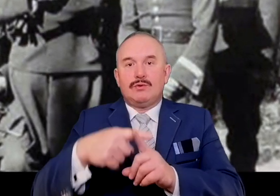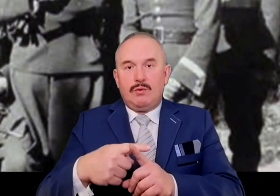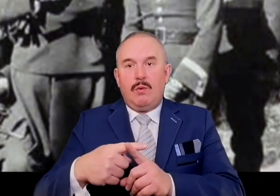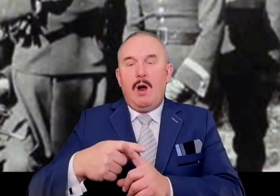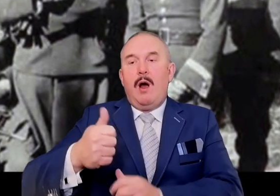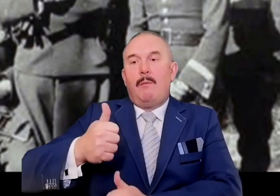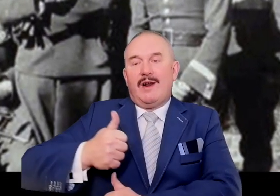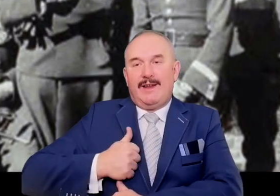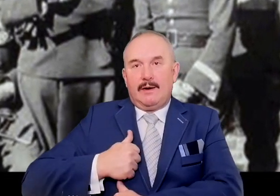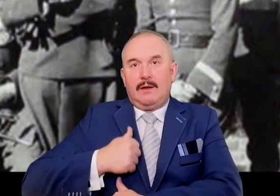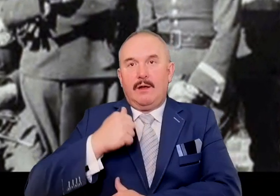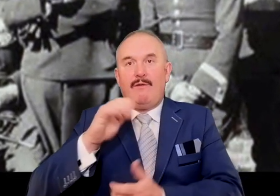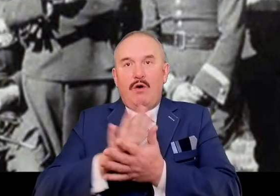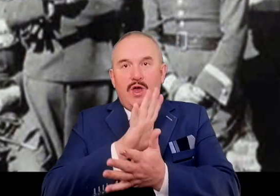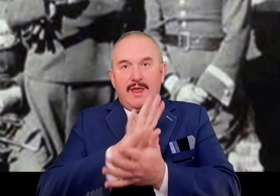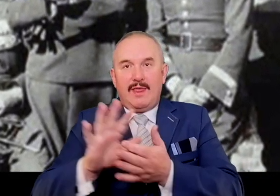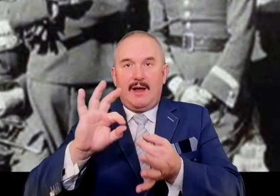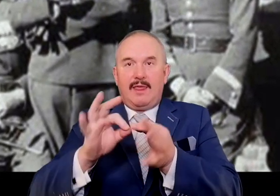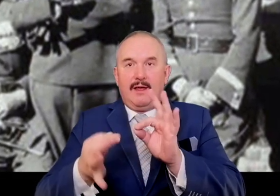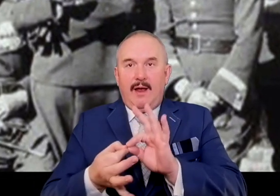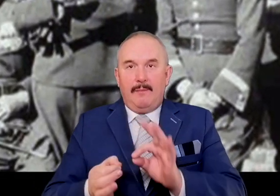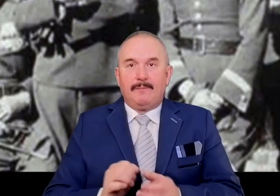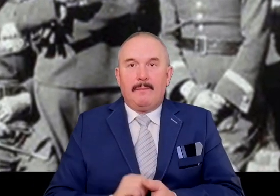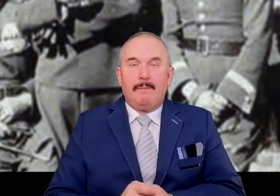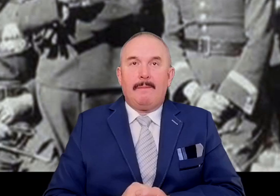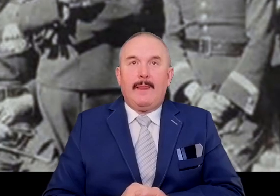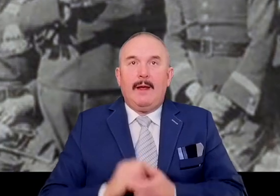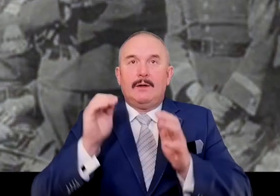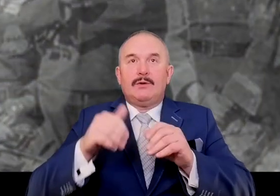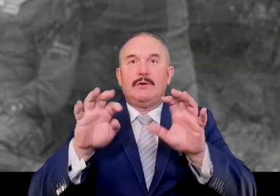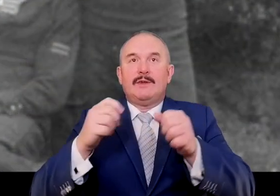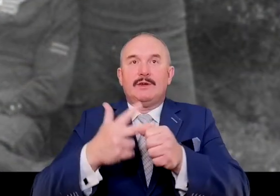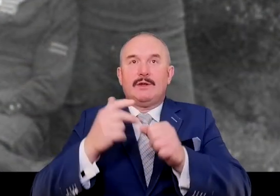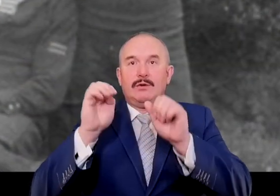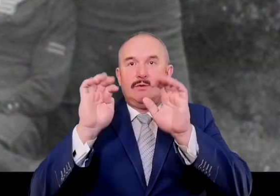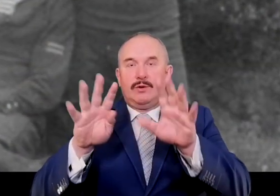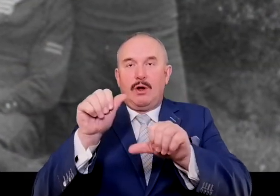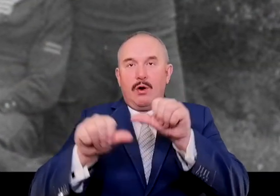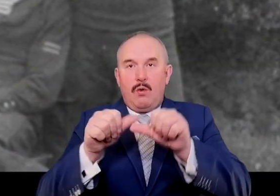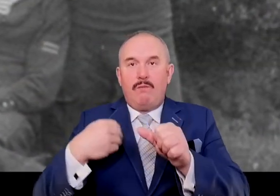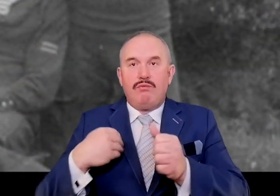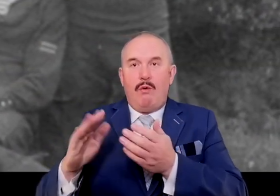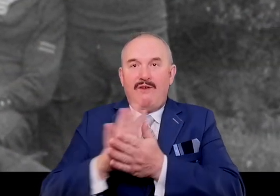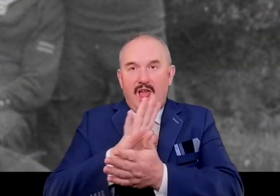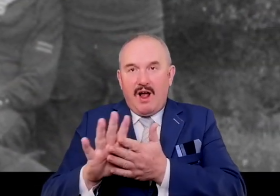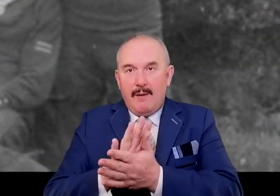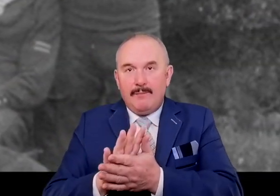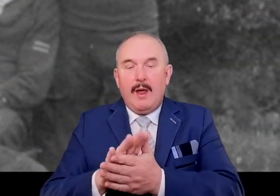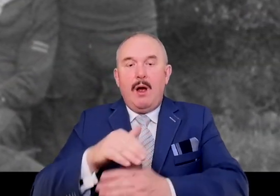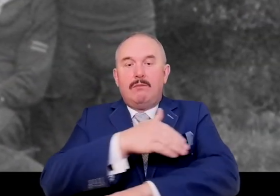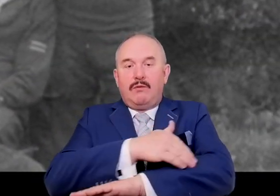wojennej w Gdyni Oksywiu. We wrześniu 1939 roku walczył w